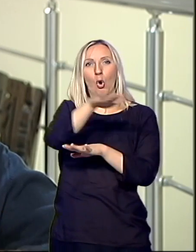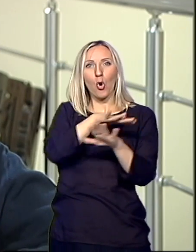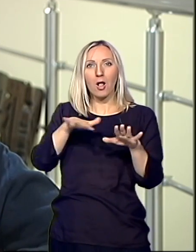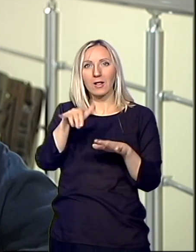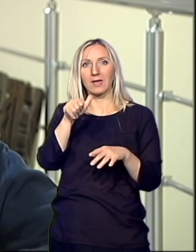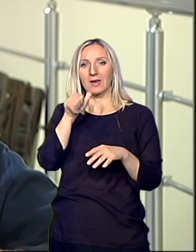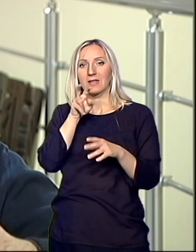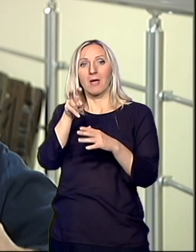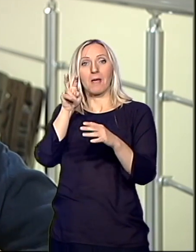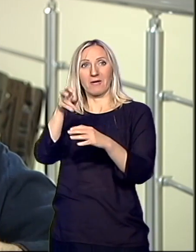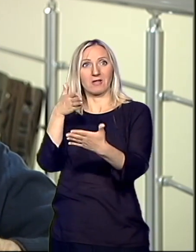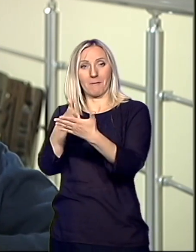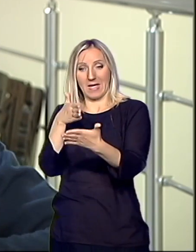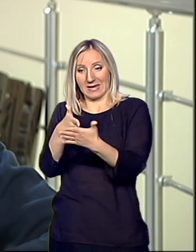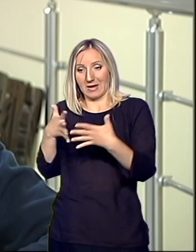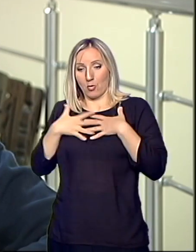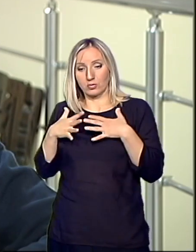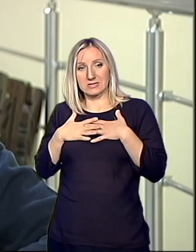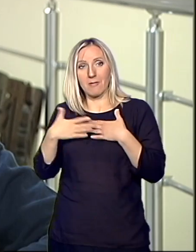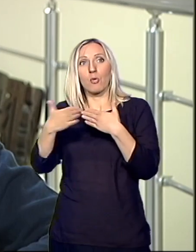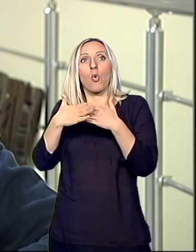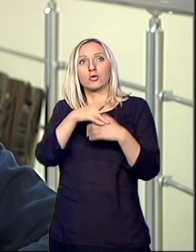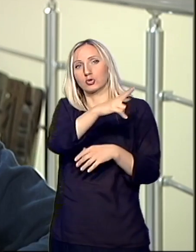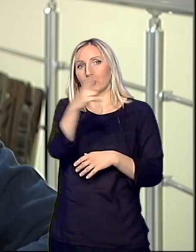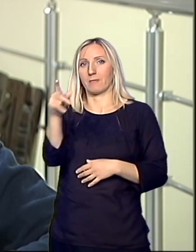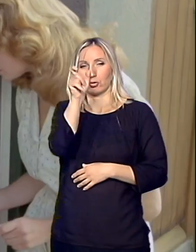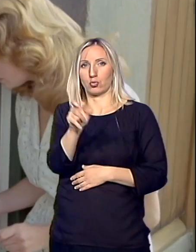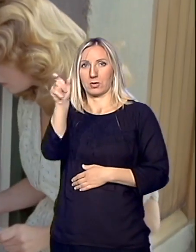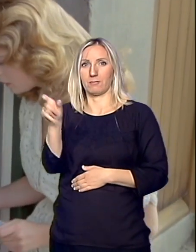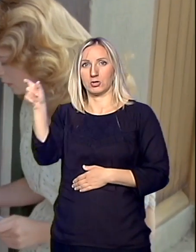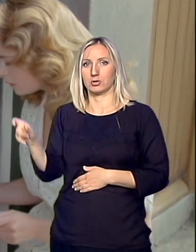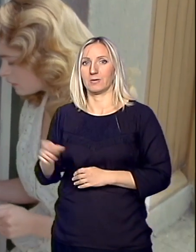barijere u sebi u odnosima prema drugim bićima.